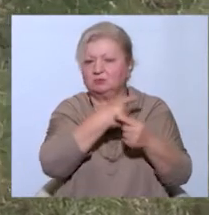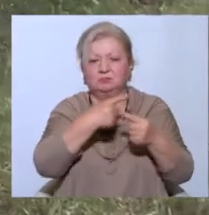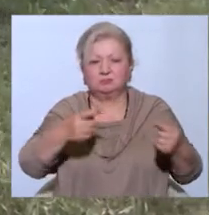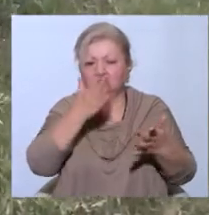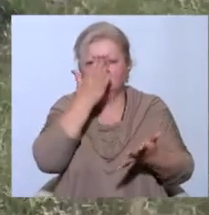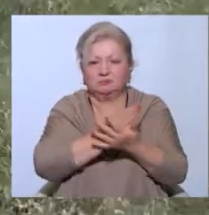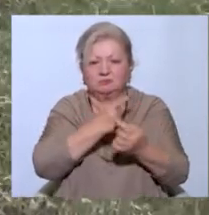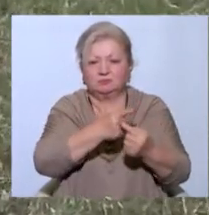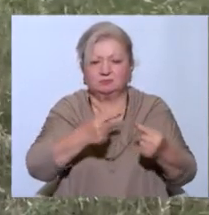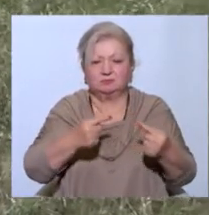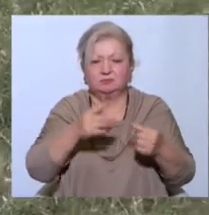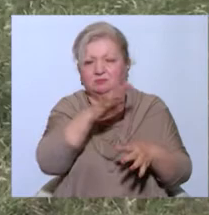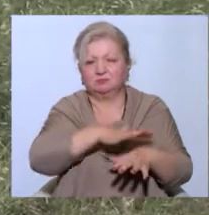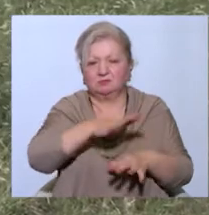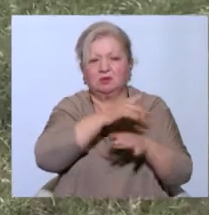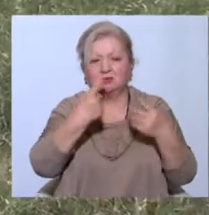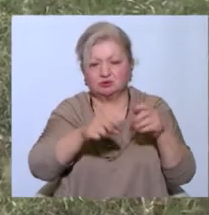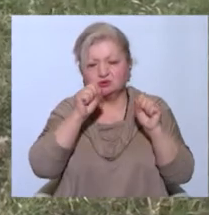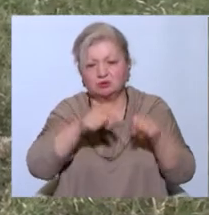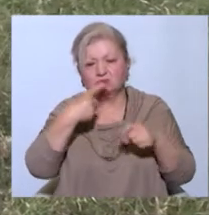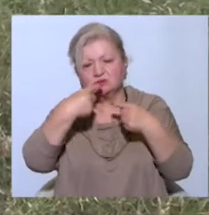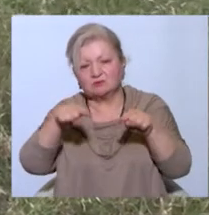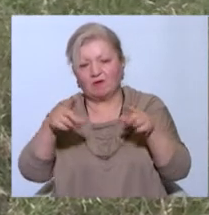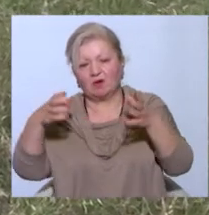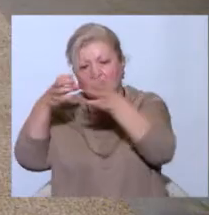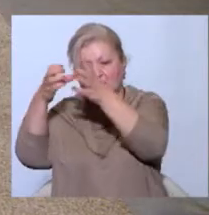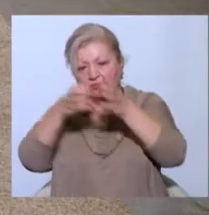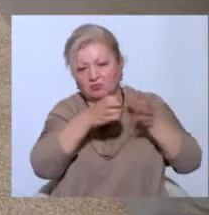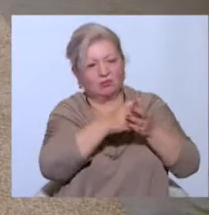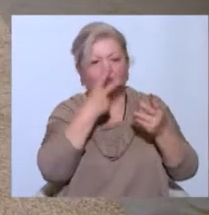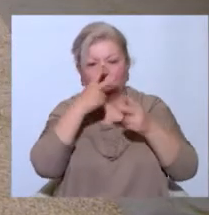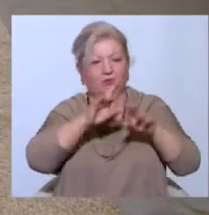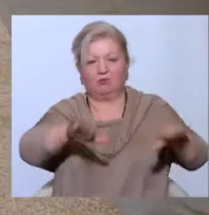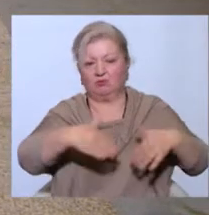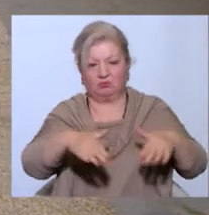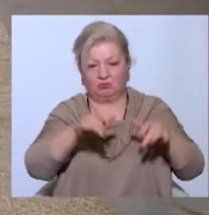რომელიც შესაძლოა, რა თქმა უნდა, სხვა ტერიტორიაზე, სხვა კონტინენტის და ქვეყნის ნაწილებზე ვერც ვნახოთ.